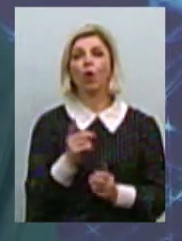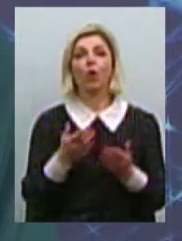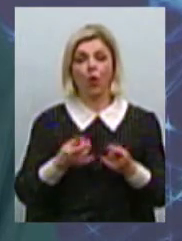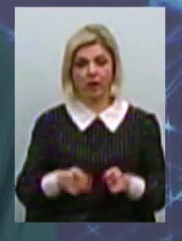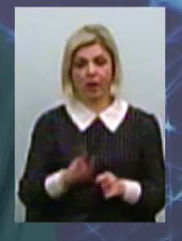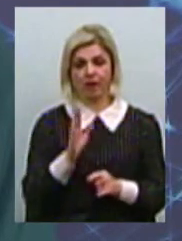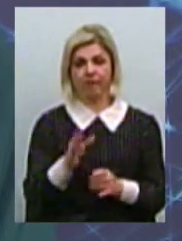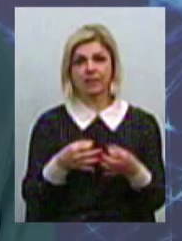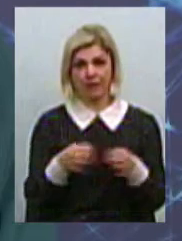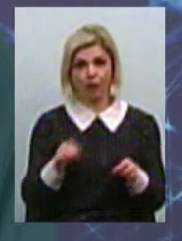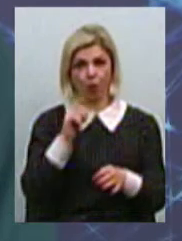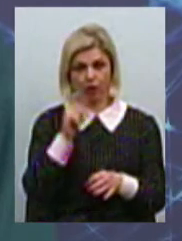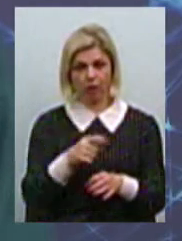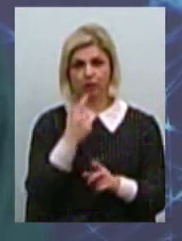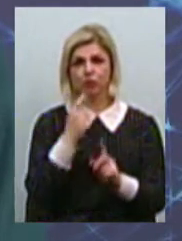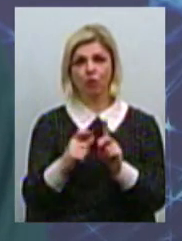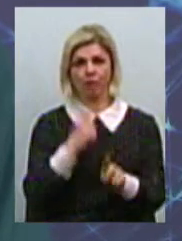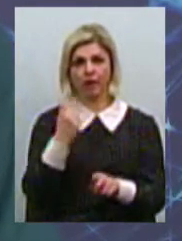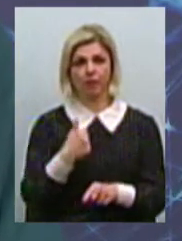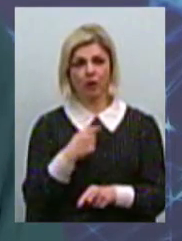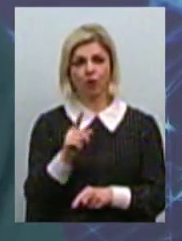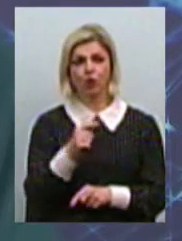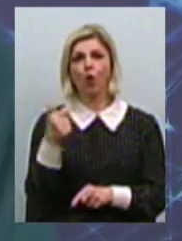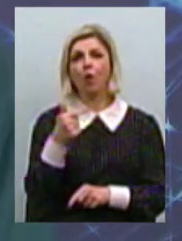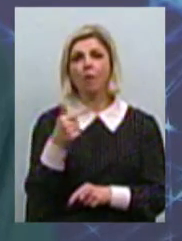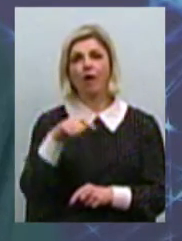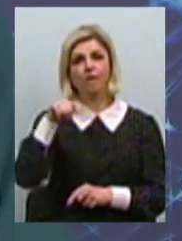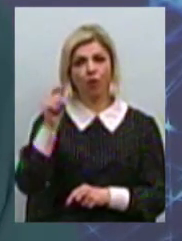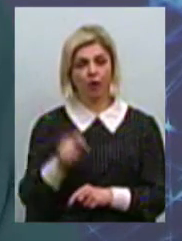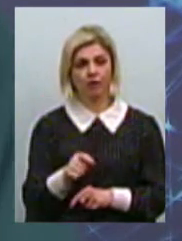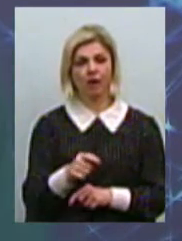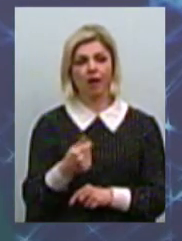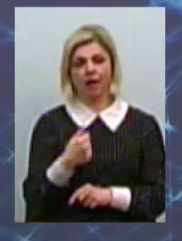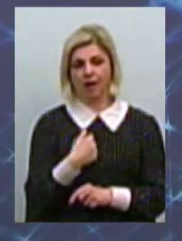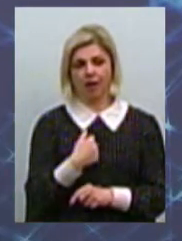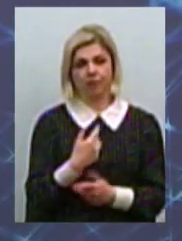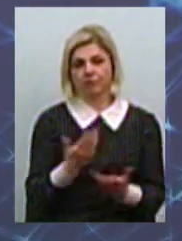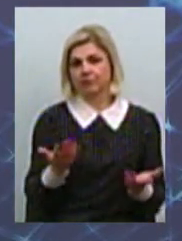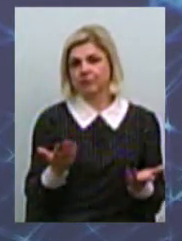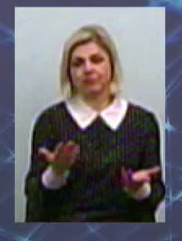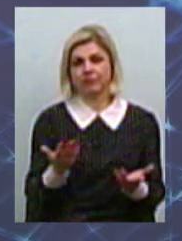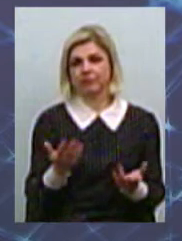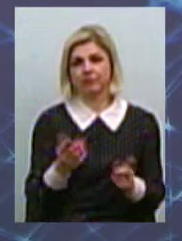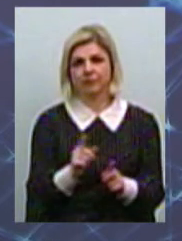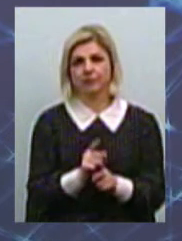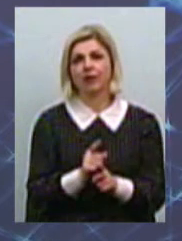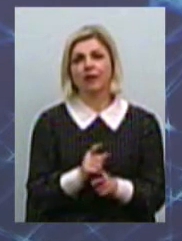незалежній Україні, заявляє мені, що там йде громадянська війна, ну це ні в які рамки вже не входить. Цю